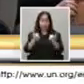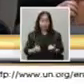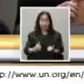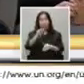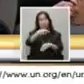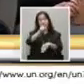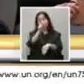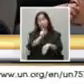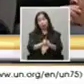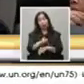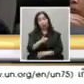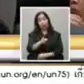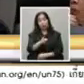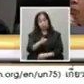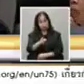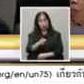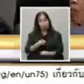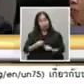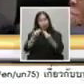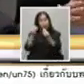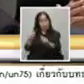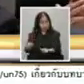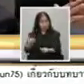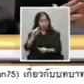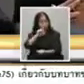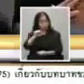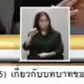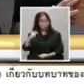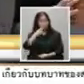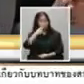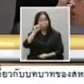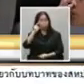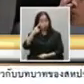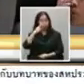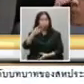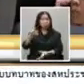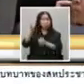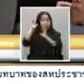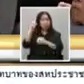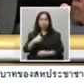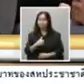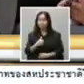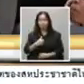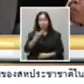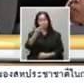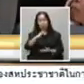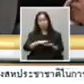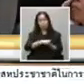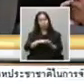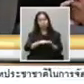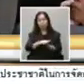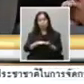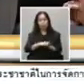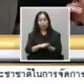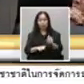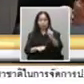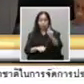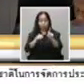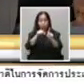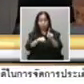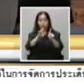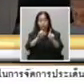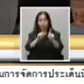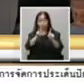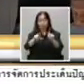าจะอนุญาตให้อภิปรายในเนื้อหาสาระนี้อีกผมจะขออนุญาตใช้ข้อบังคับข้อ73วงเล็บ